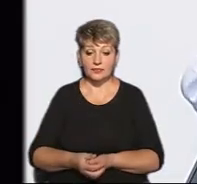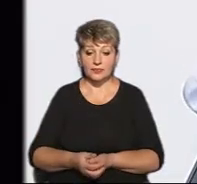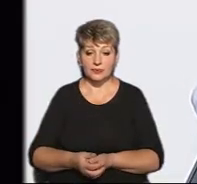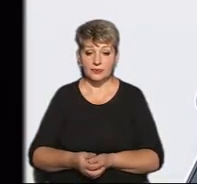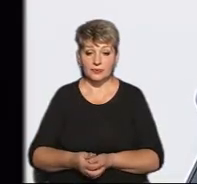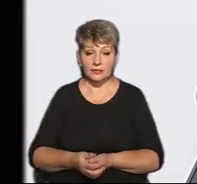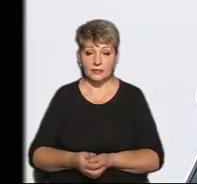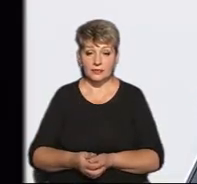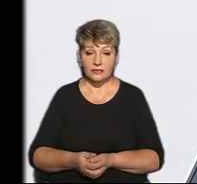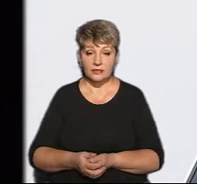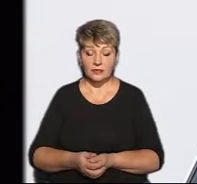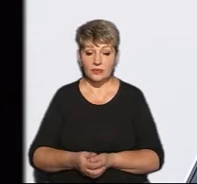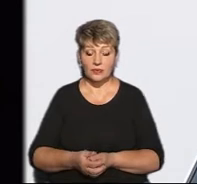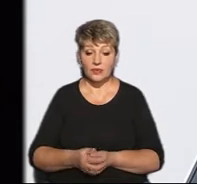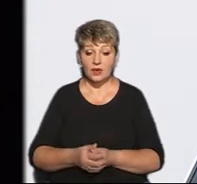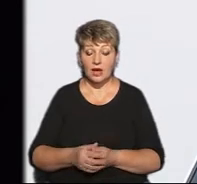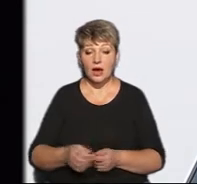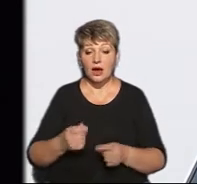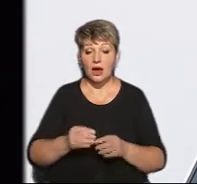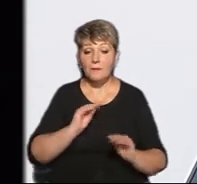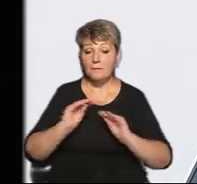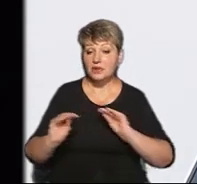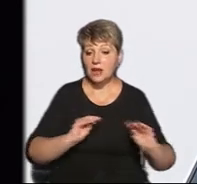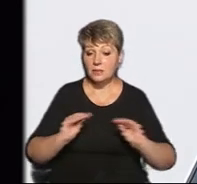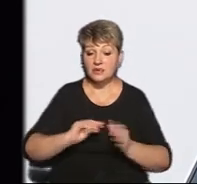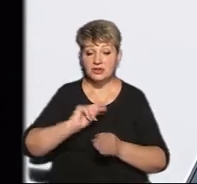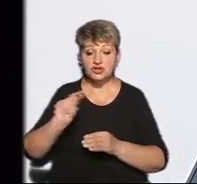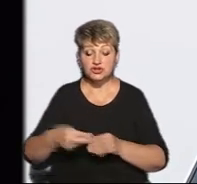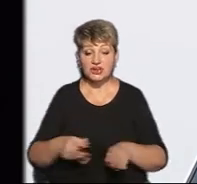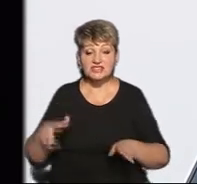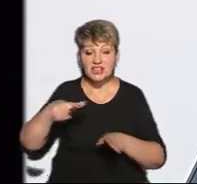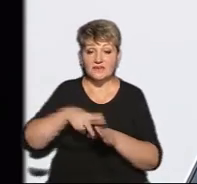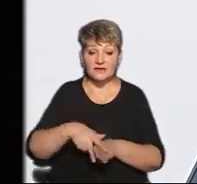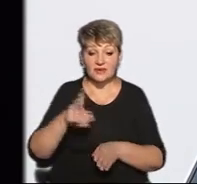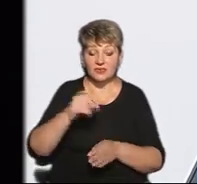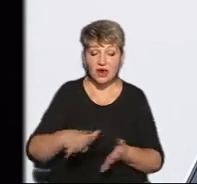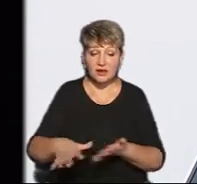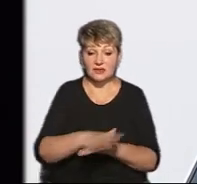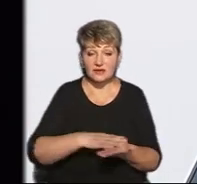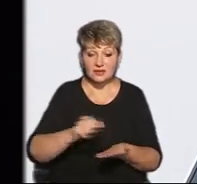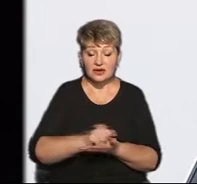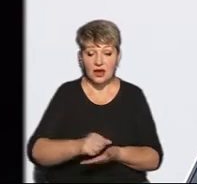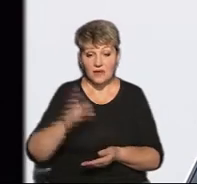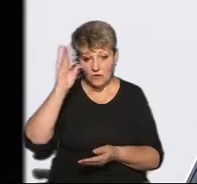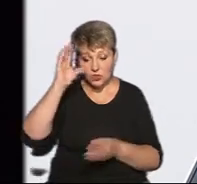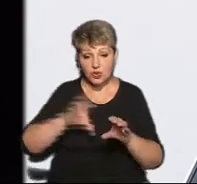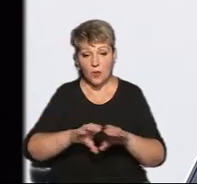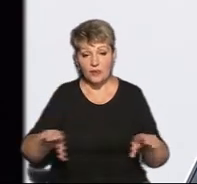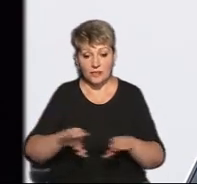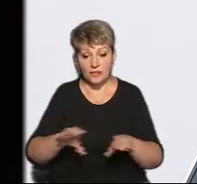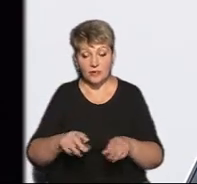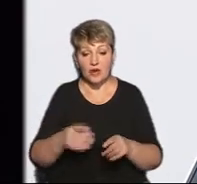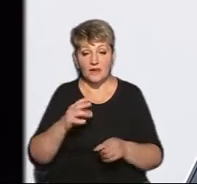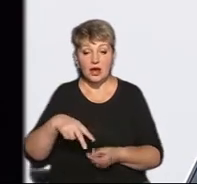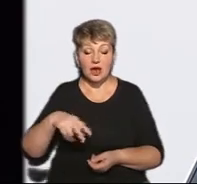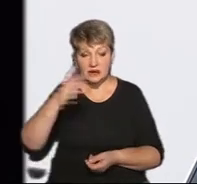означає благоустрій. Через навантаження на колектори та зношеність стаються пориви у мережах водовідведення Черкас.